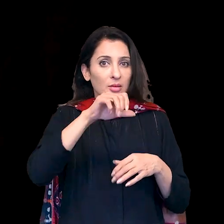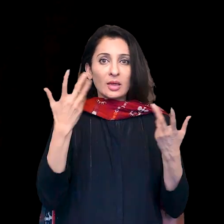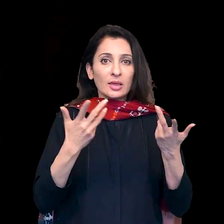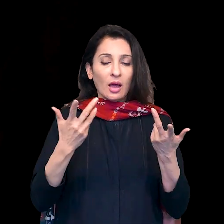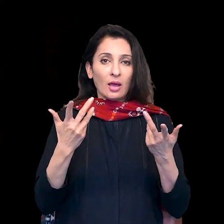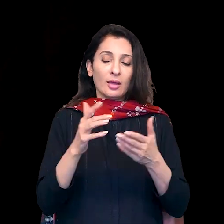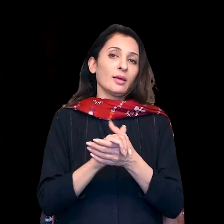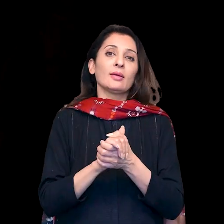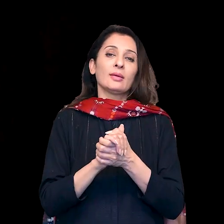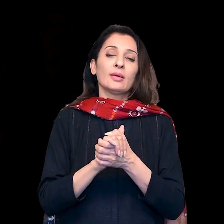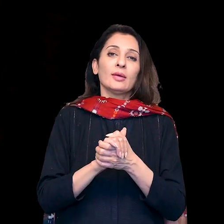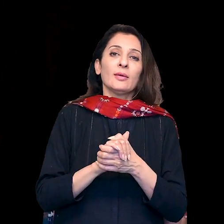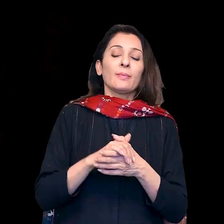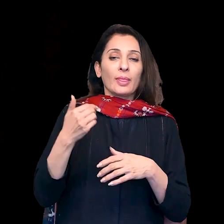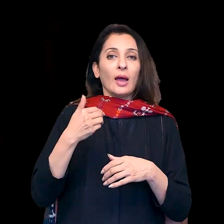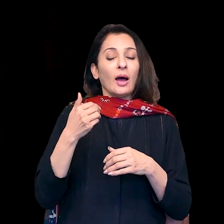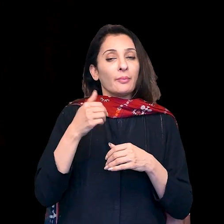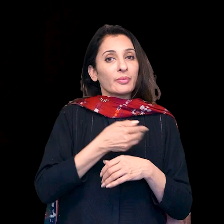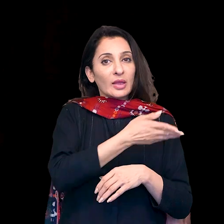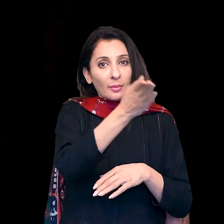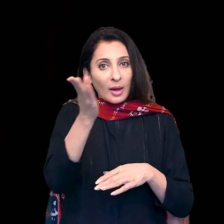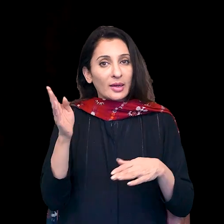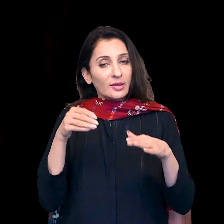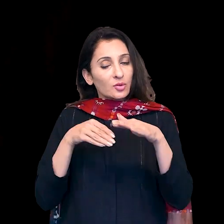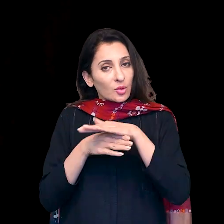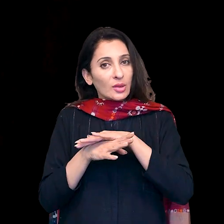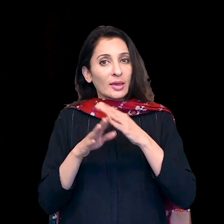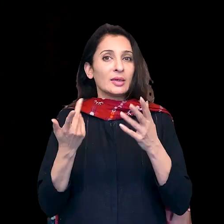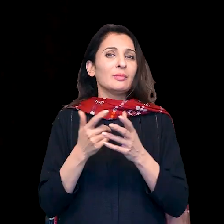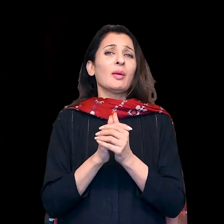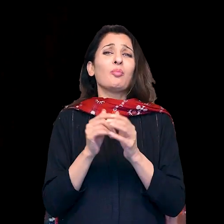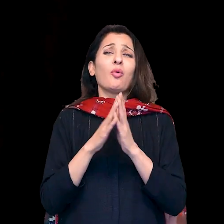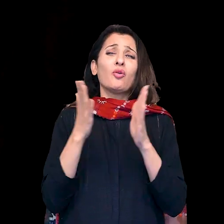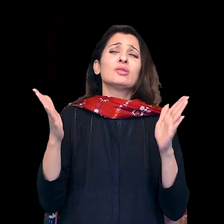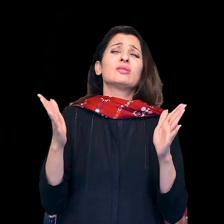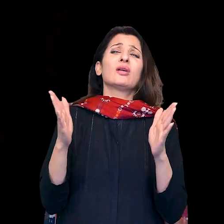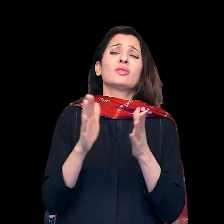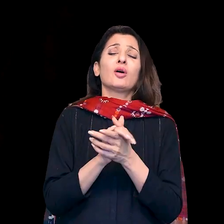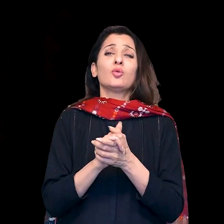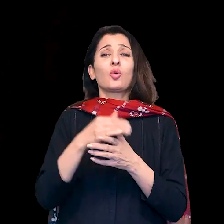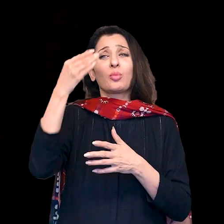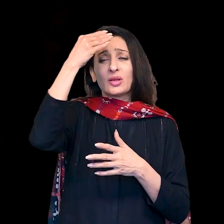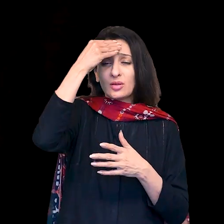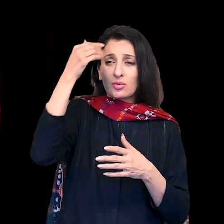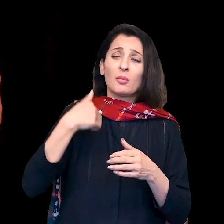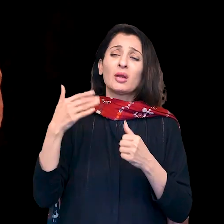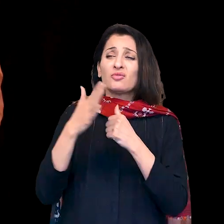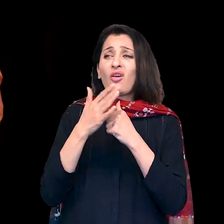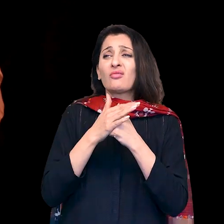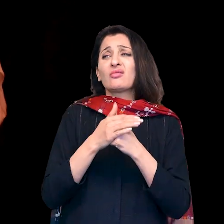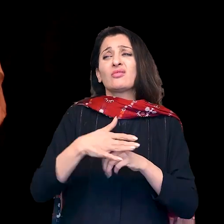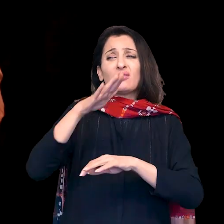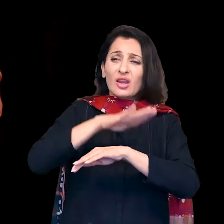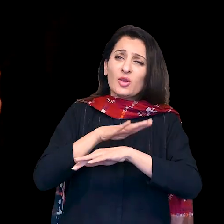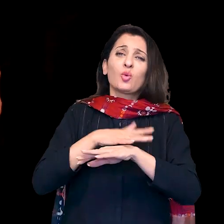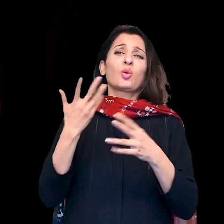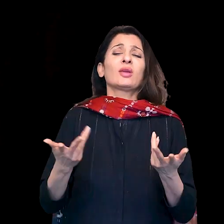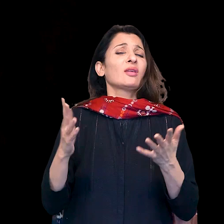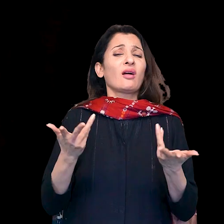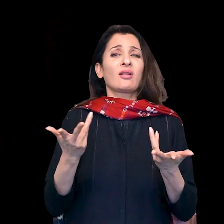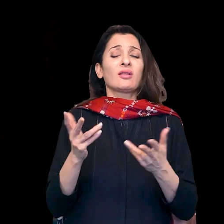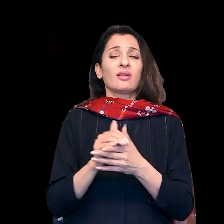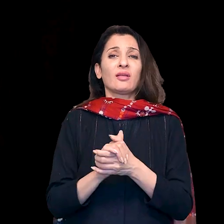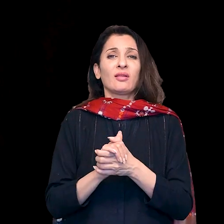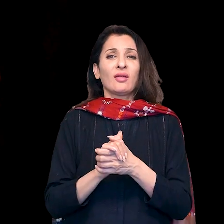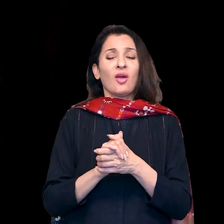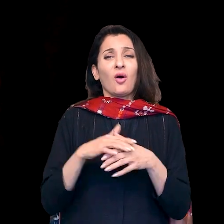society, there is quite a lot of insecurities in terms of हमारी शादी नहीं हो रही, हमारी शादी कब होगी? Or in that rush